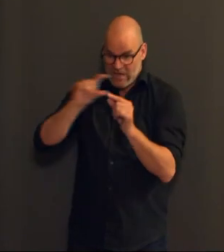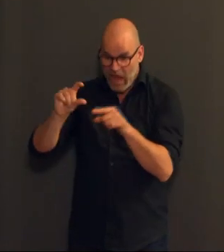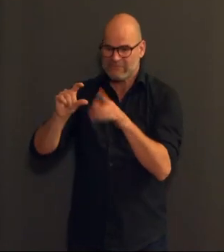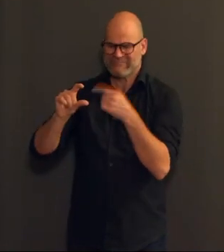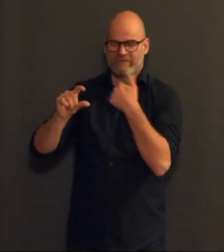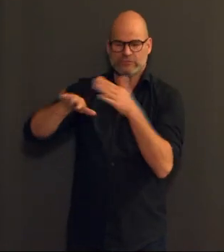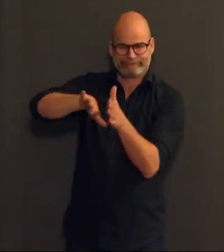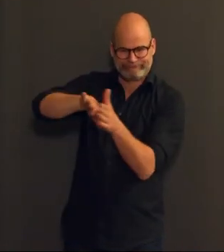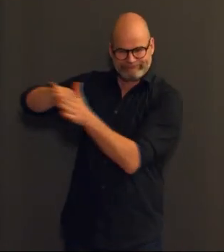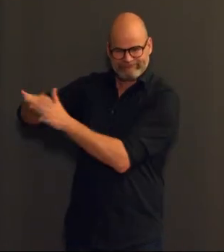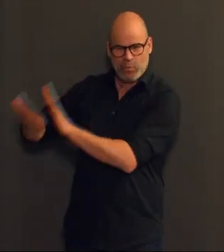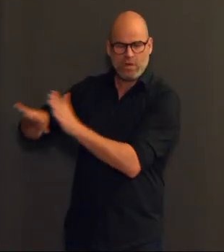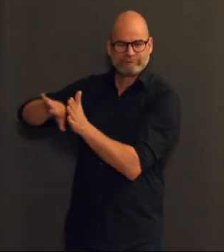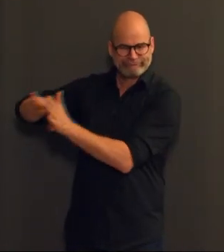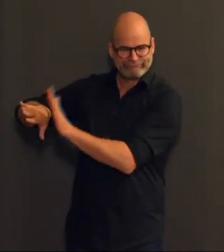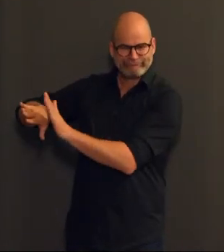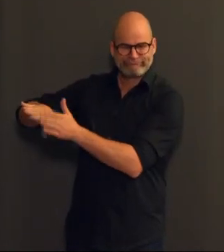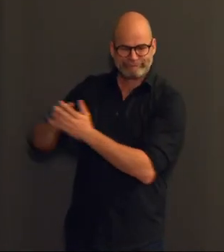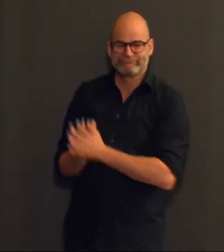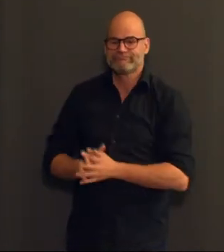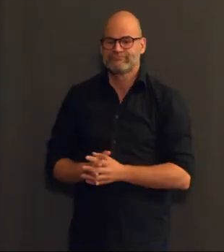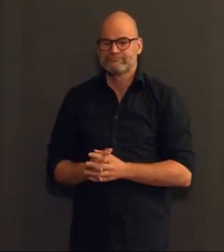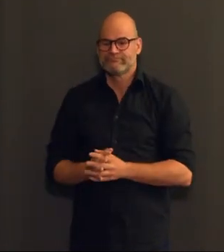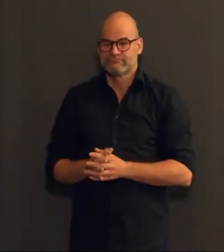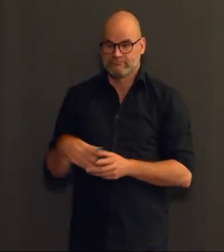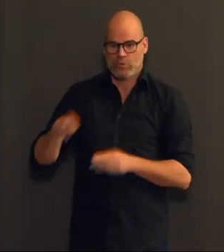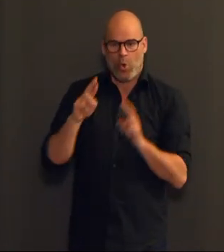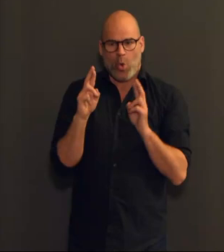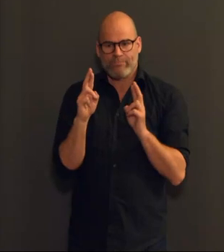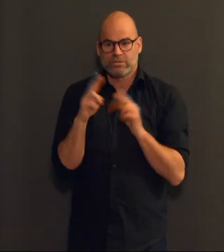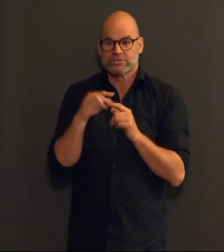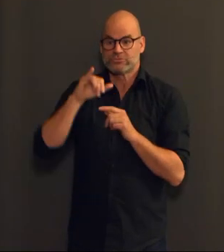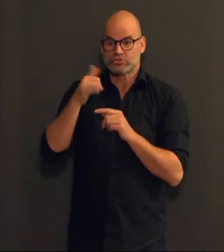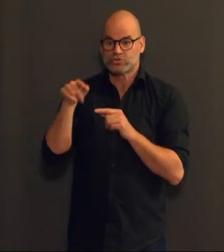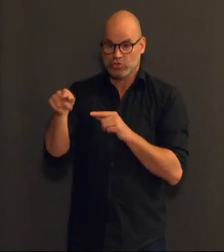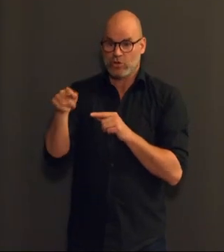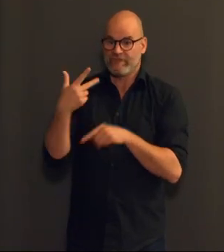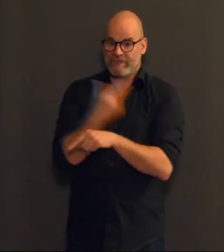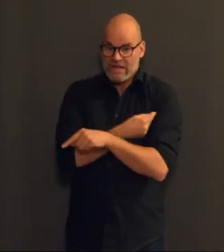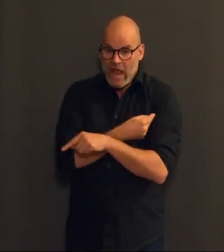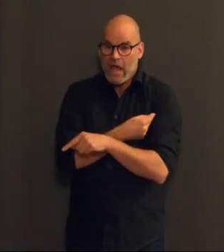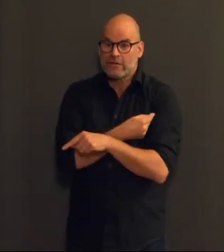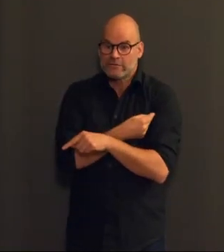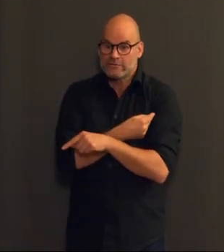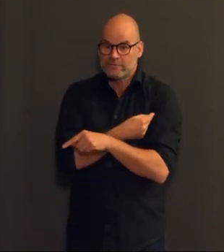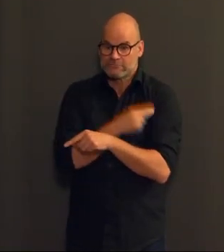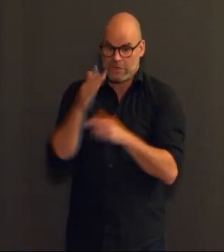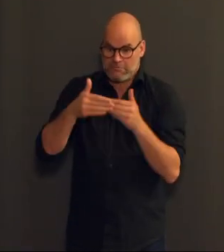We hopen dat we op dit vaccin, waarvan maar 1 dosis nodig is, zullen kunnen blijven rekenen.